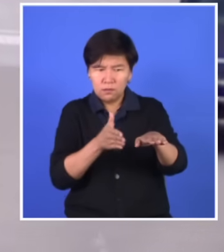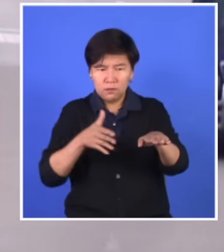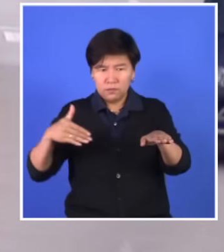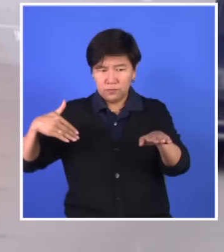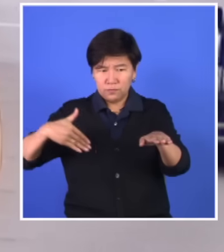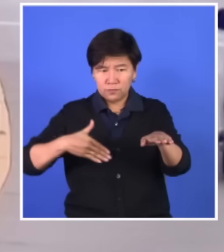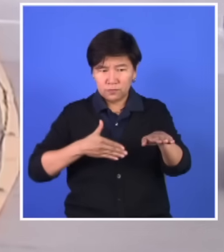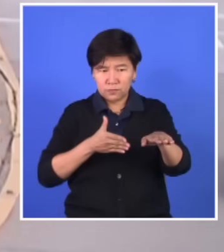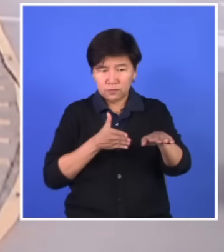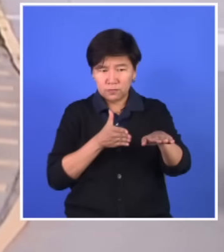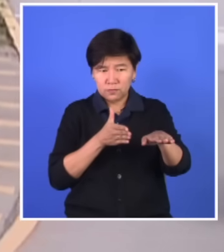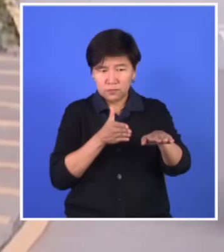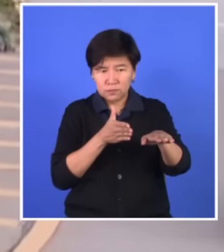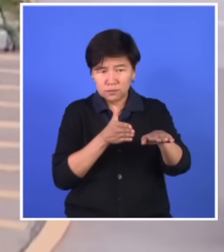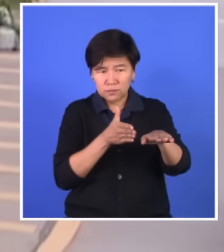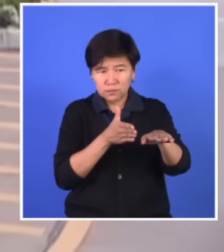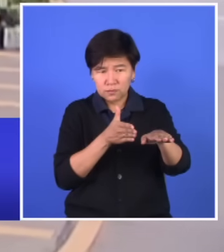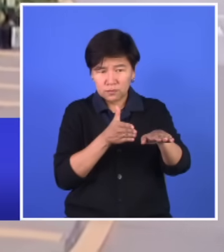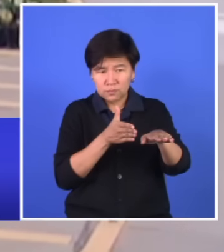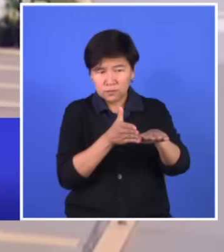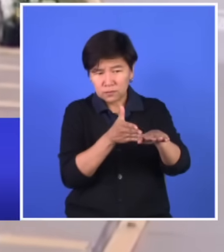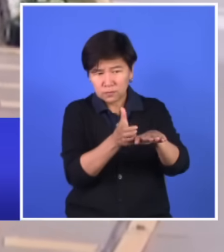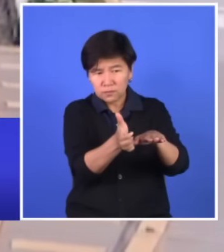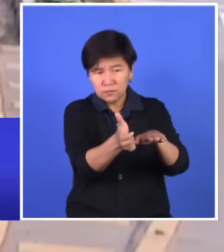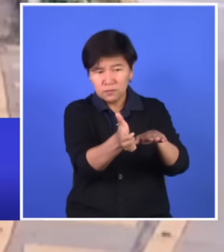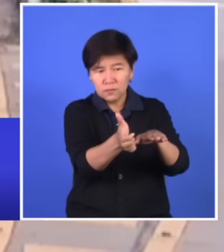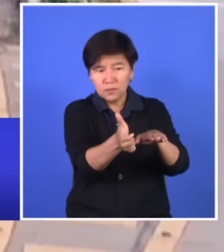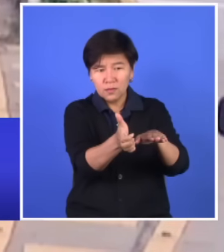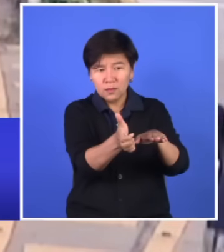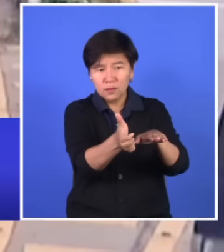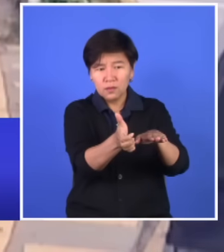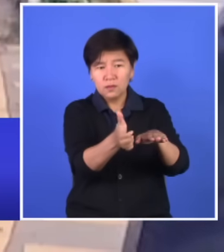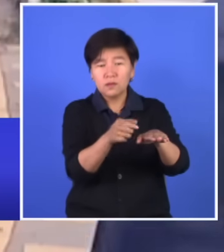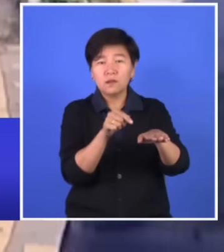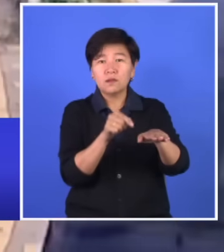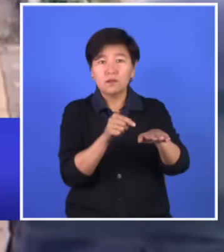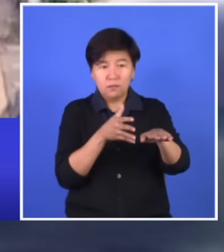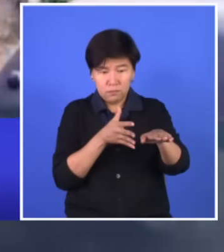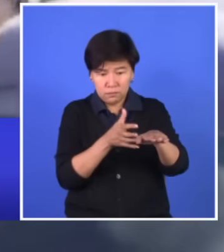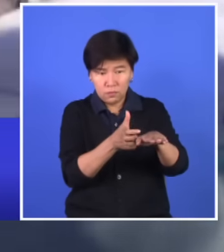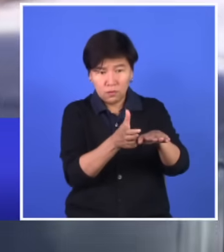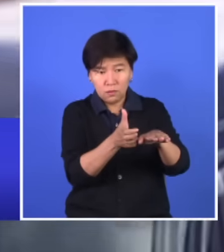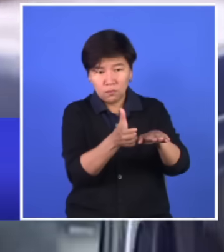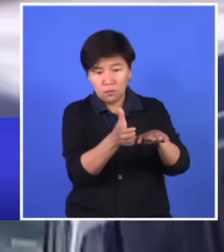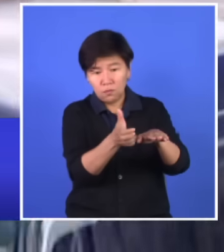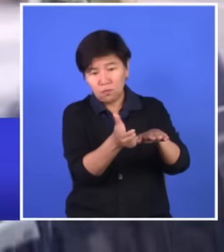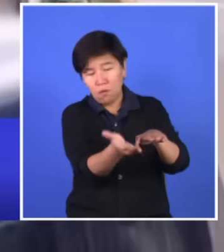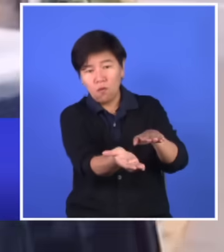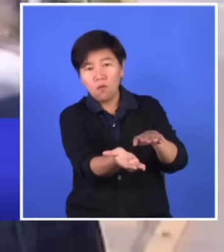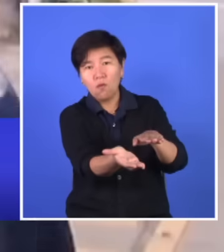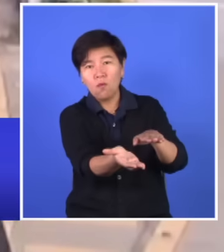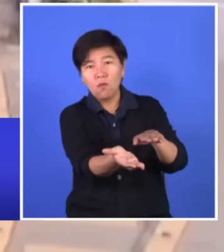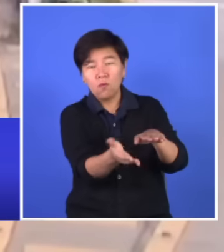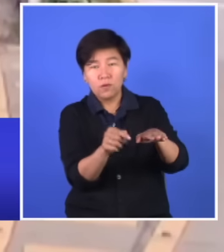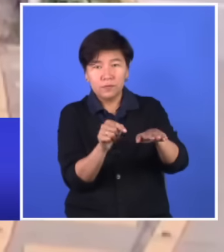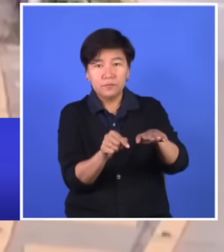จอดอยู่แล้วก็เลยออกทางซ้ายพอทางซ้ายปั๊บยังไม่เบรคนะฮะแล้วก็ไปชนท้ายรถเกงจอดอยู่ตัวเองสบัดเลยรถนี่ล้มว่า